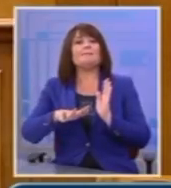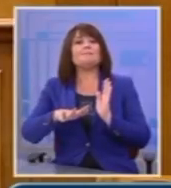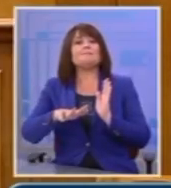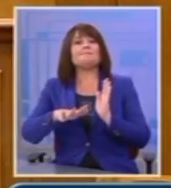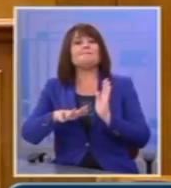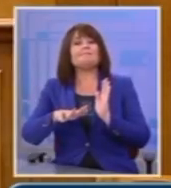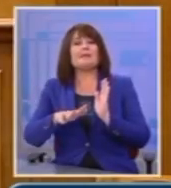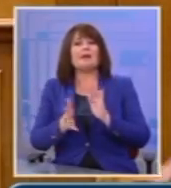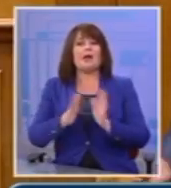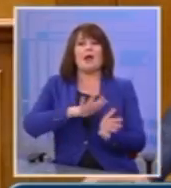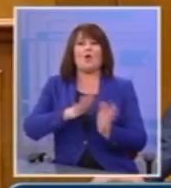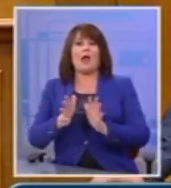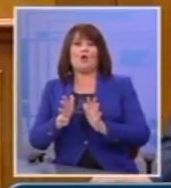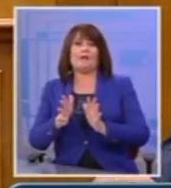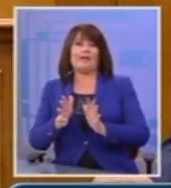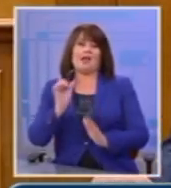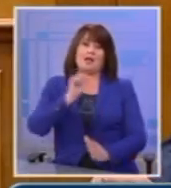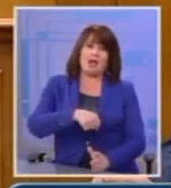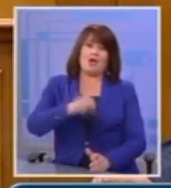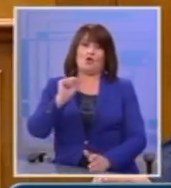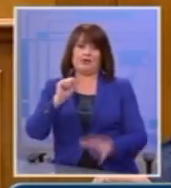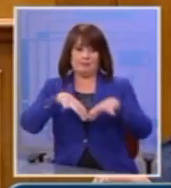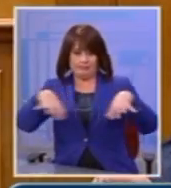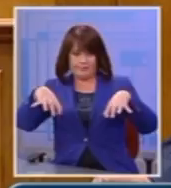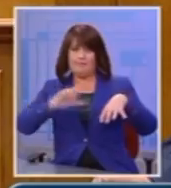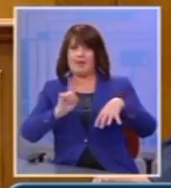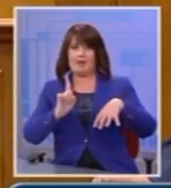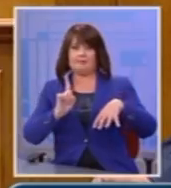διεισμού, έτσι είναι τα δημοψηφίσματα, διχασμού,